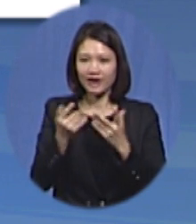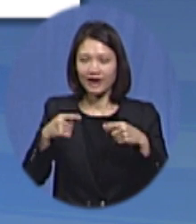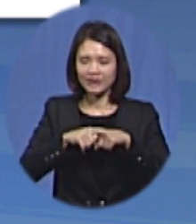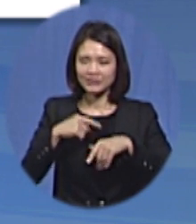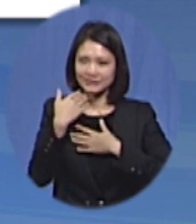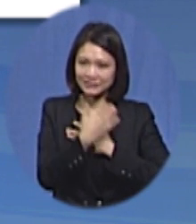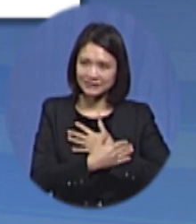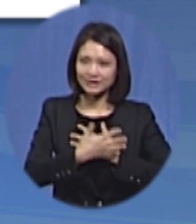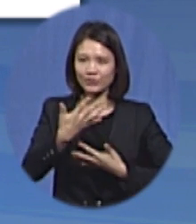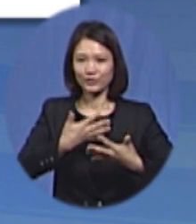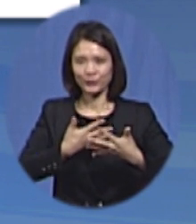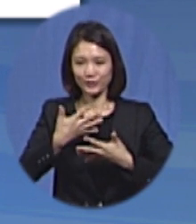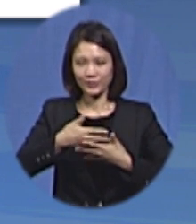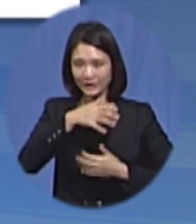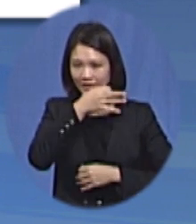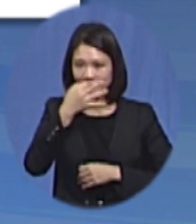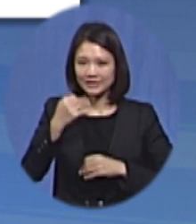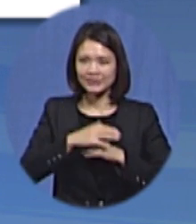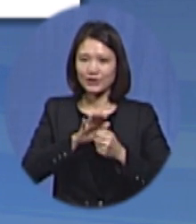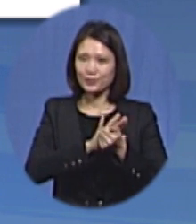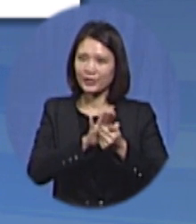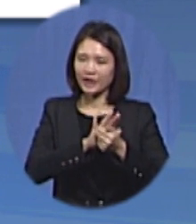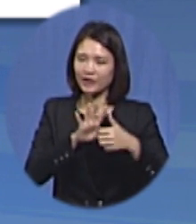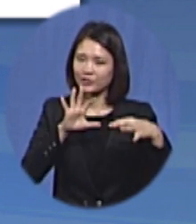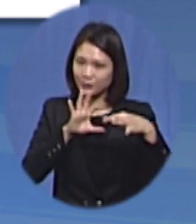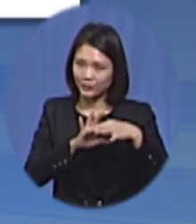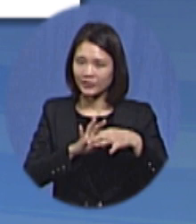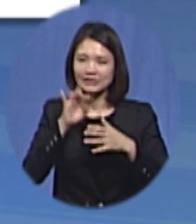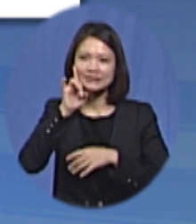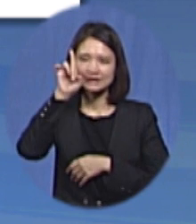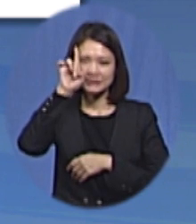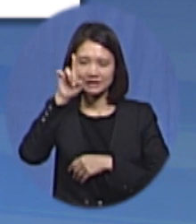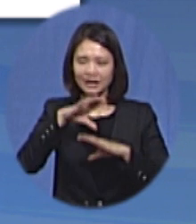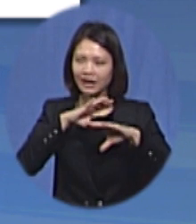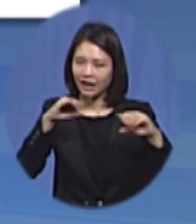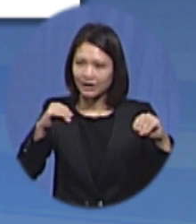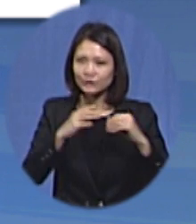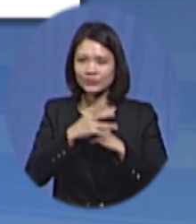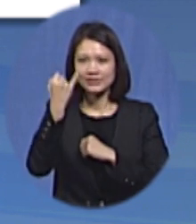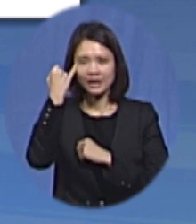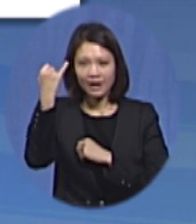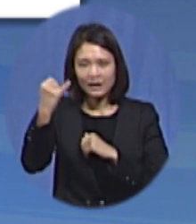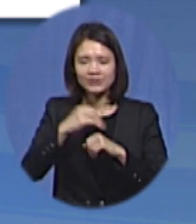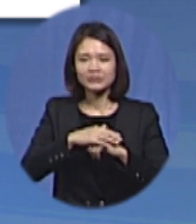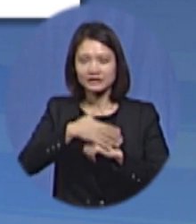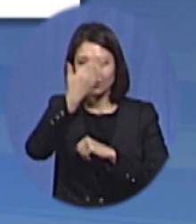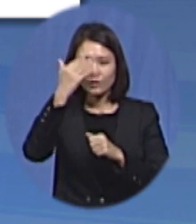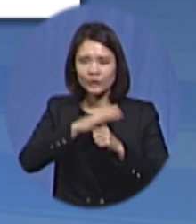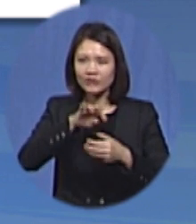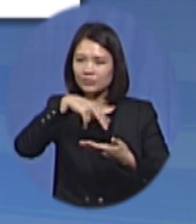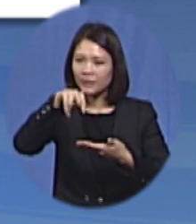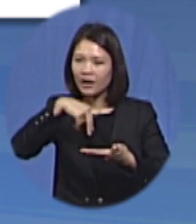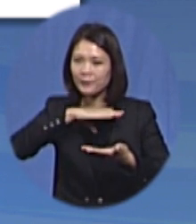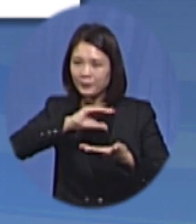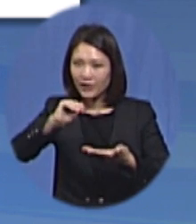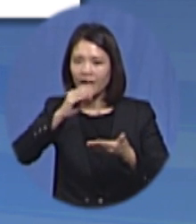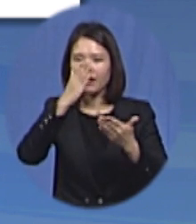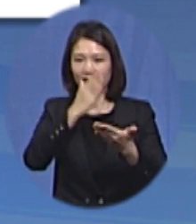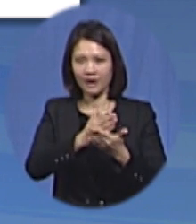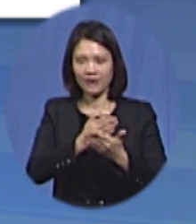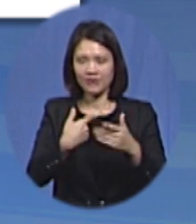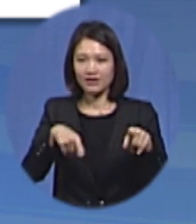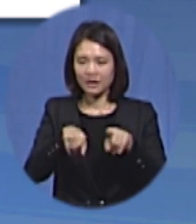표현 활동과 서로를 배려하는 과정을 통해 스트레스 해소와 창의력, 청소년 일탈 예방에 긍정적인